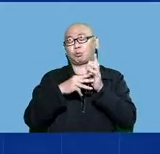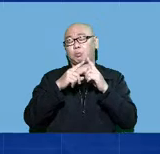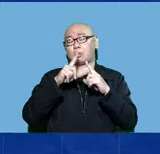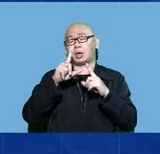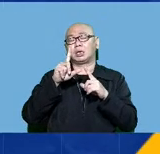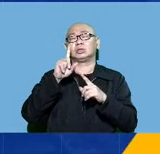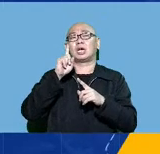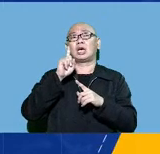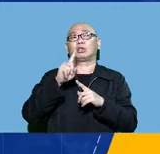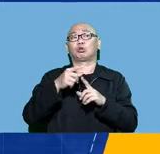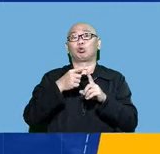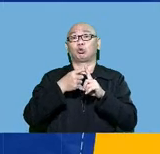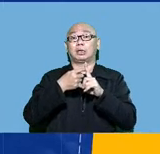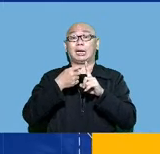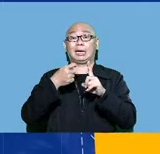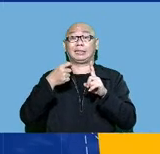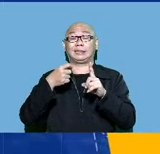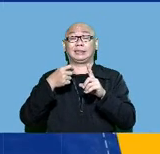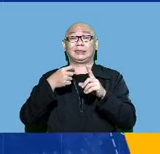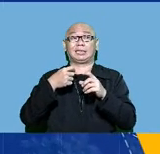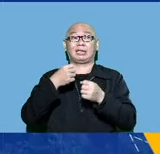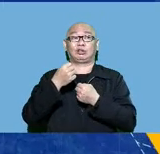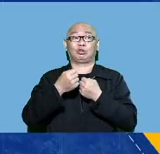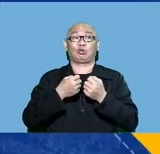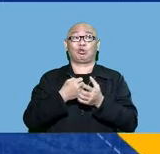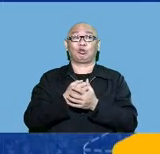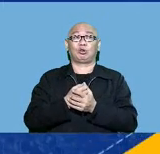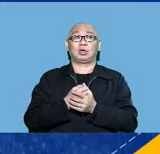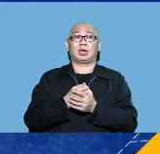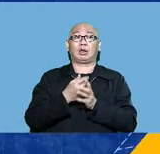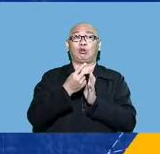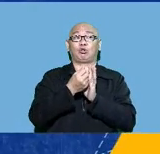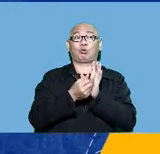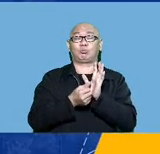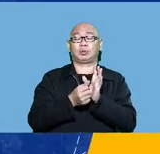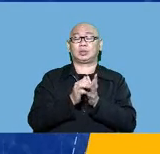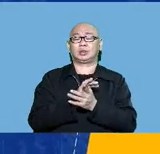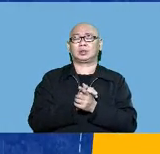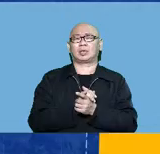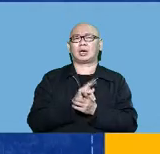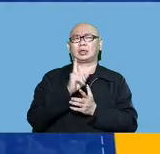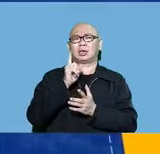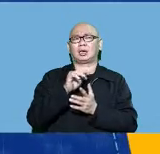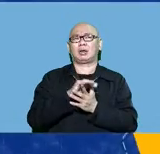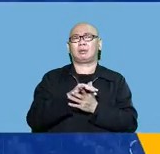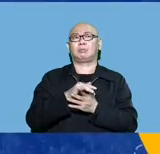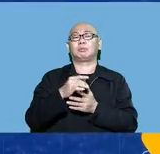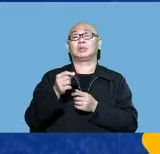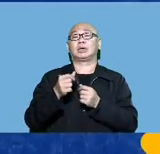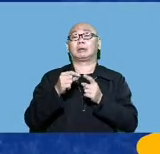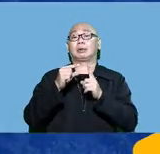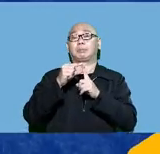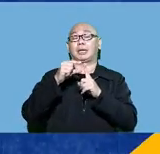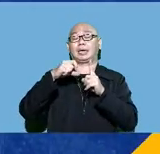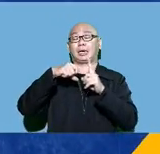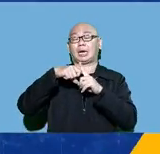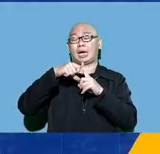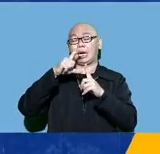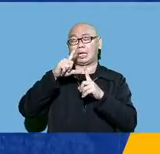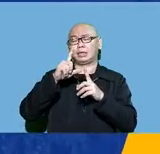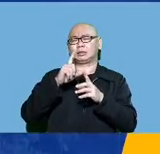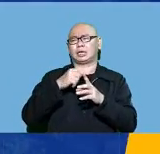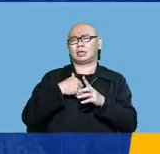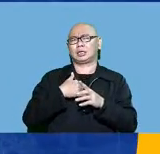Salah satu dari aktor ekonomi sektor informal adalah pedagang kaki lima. Dari